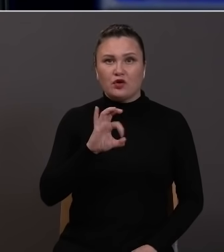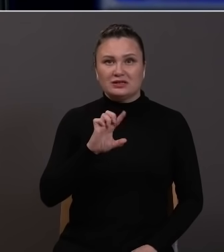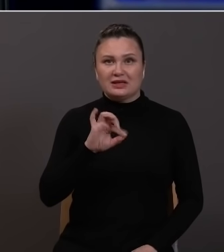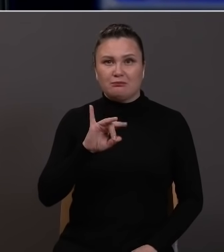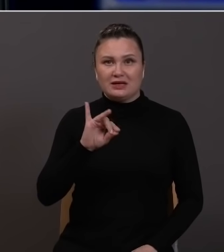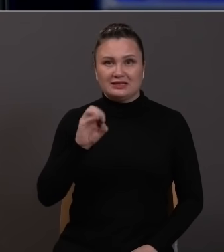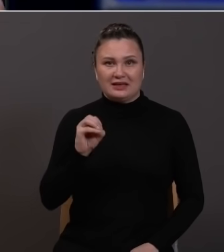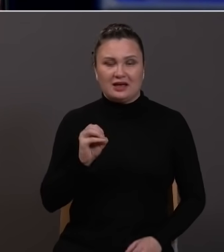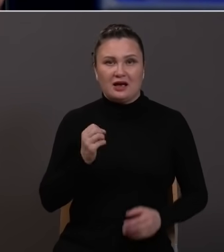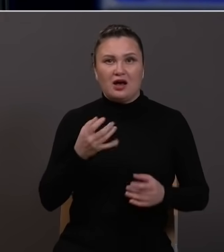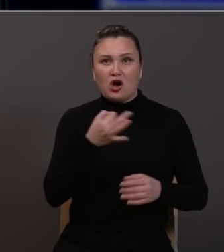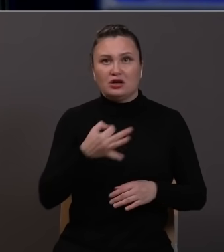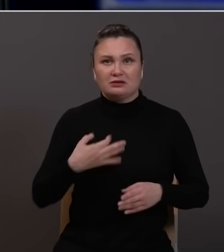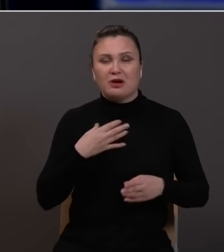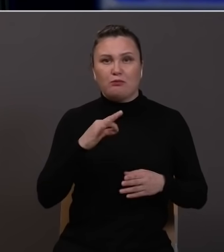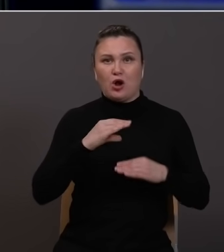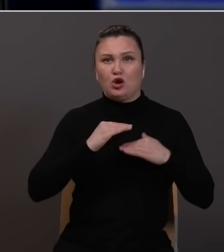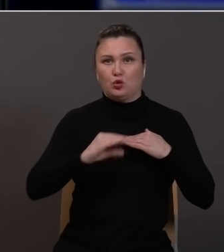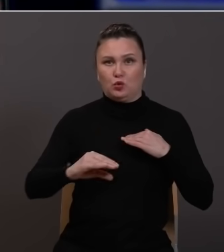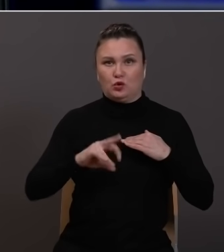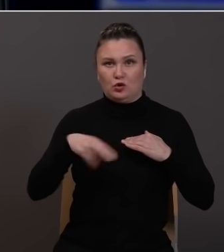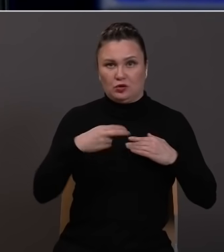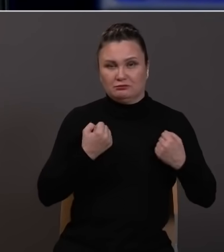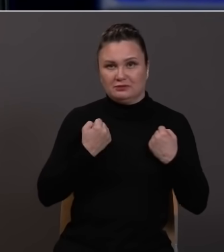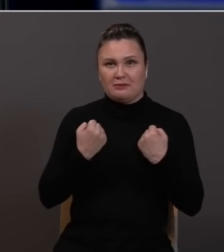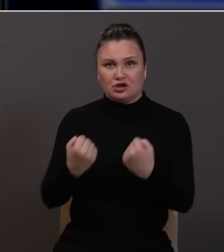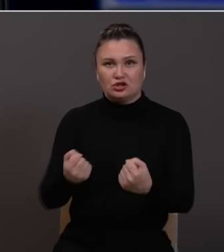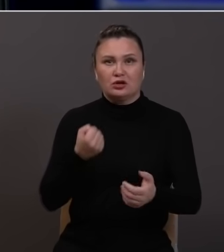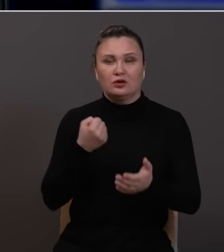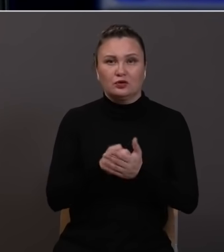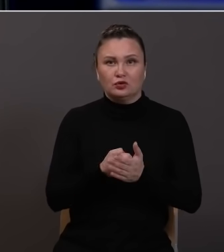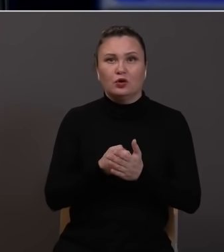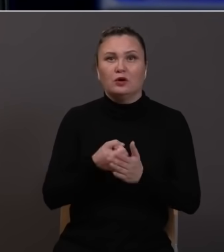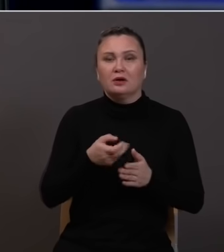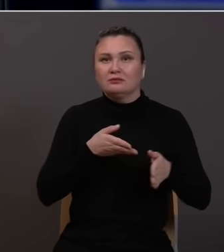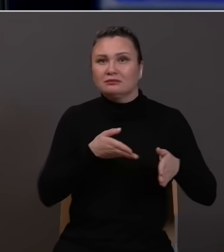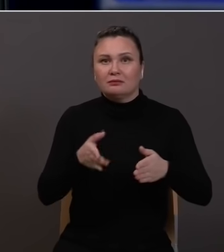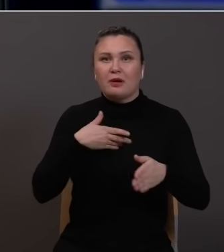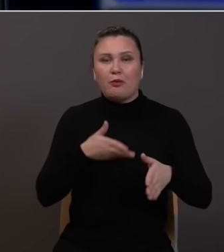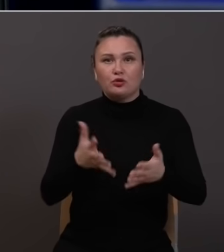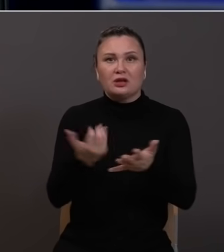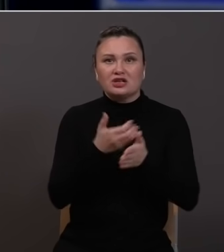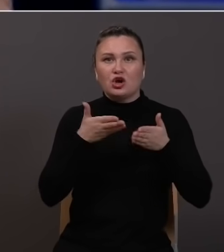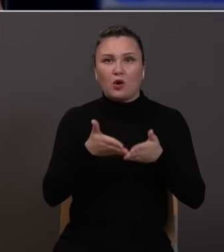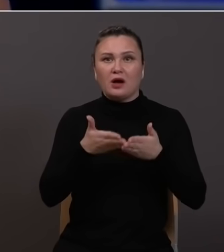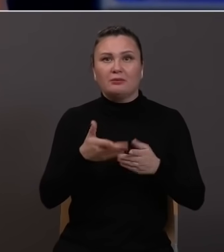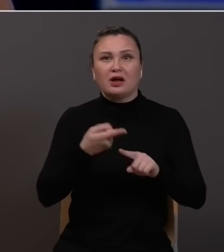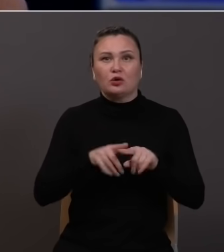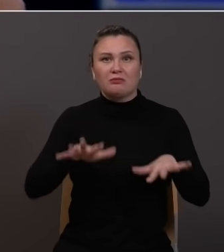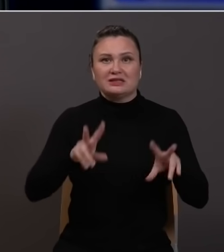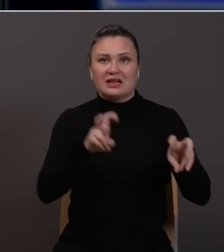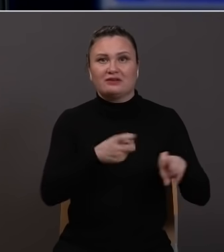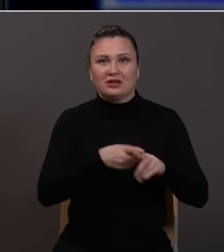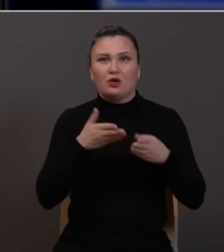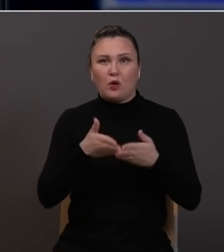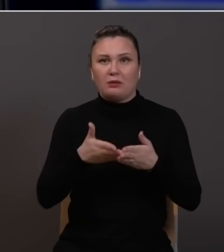туда доехал на автомобилях, мы ехали прямо по льду до архипелага. И по пути мы нашли корабль, который местные назвали, что